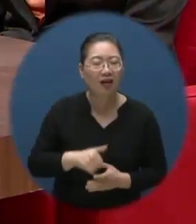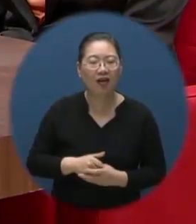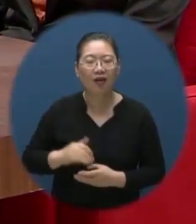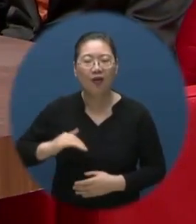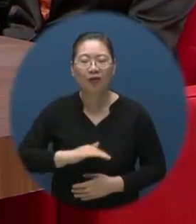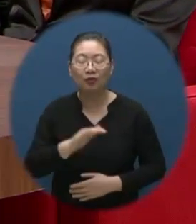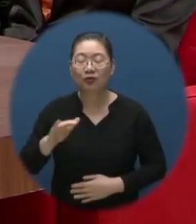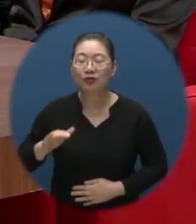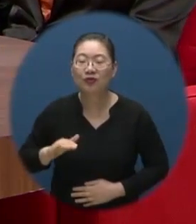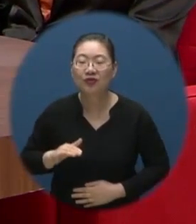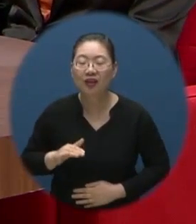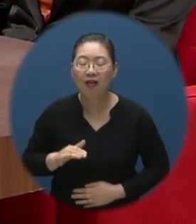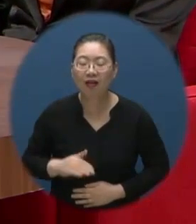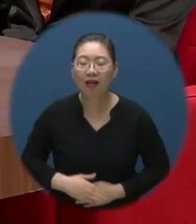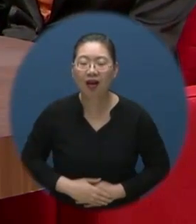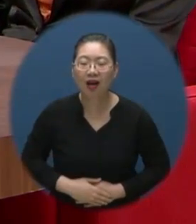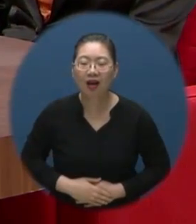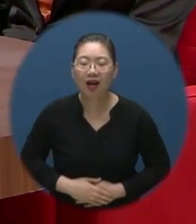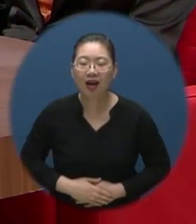예. 우리 저기 그